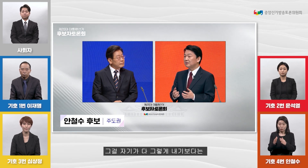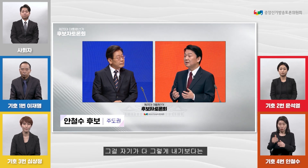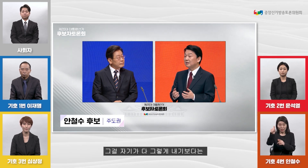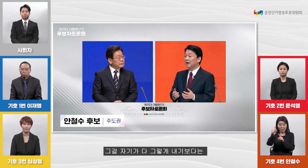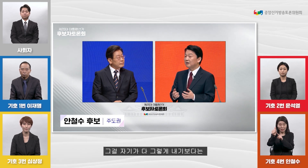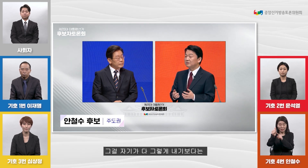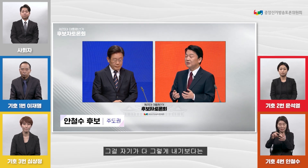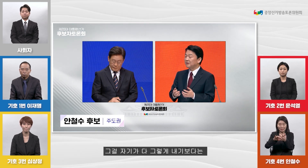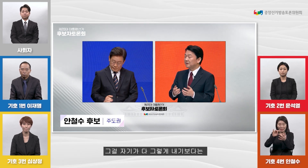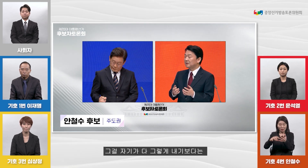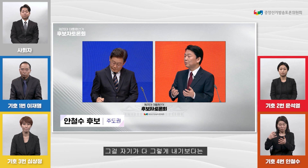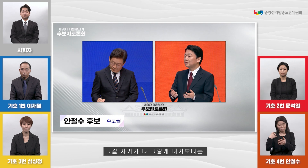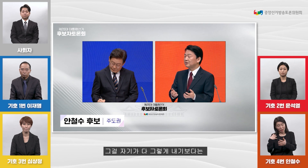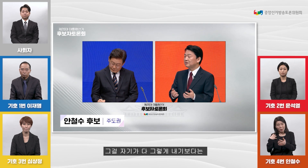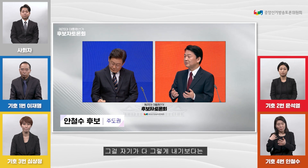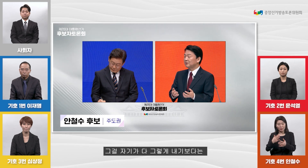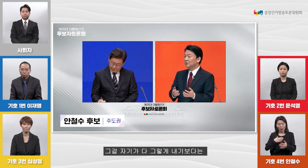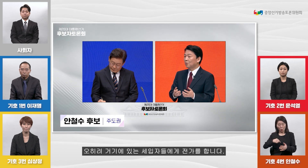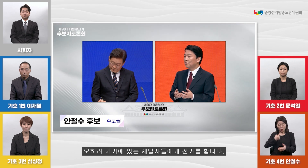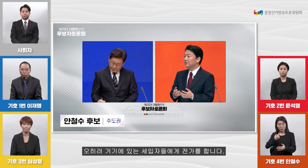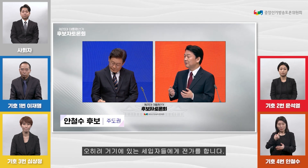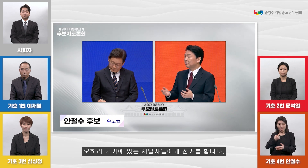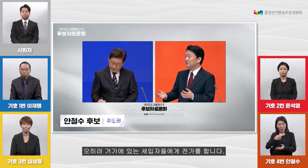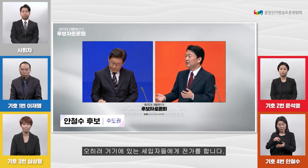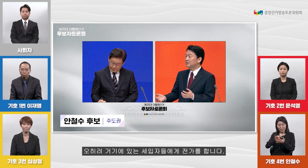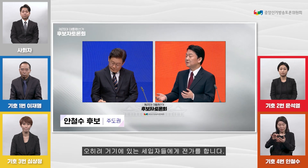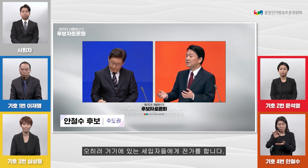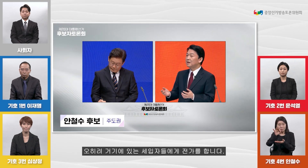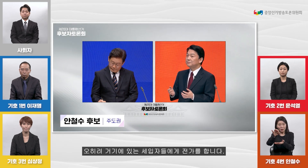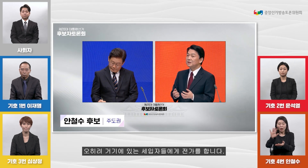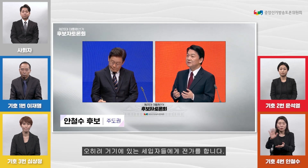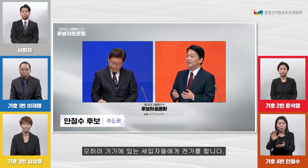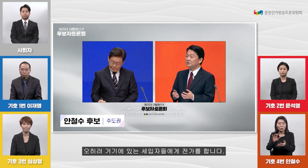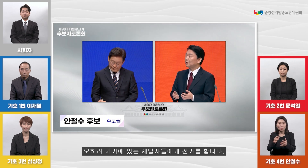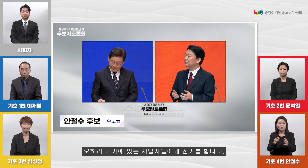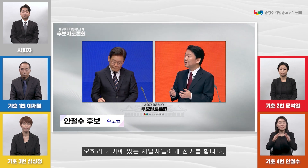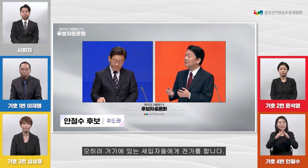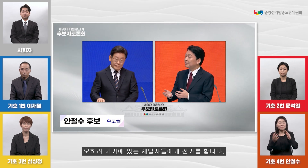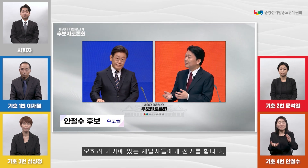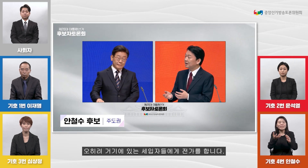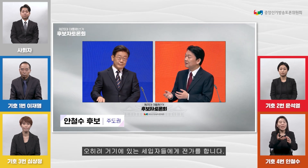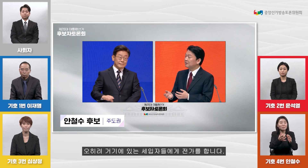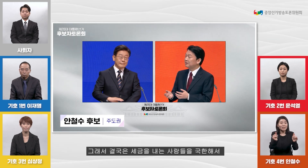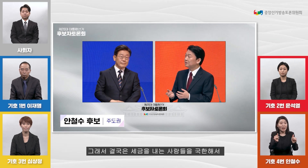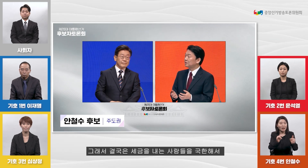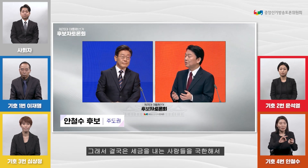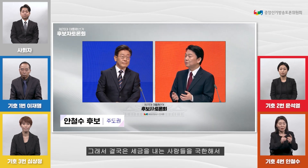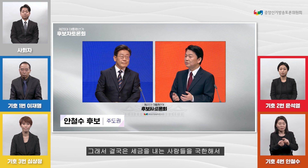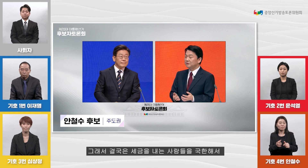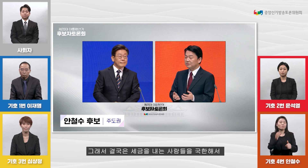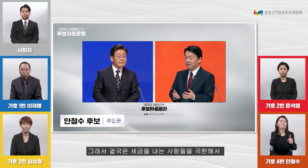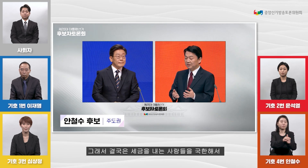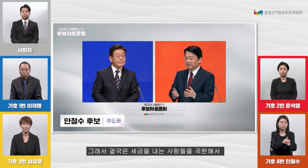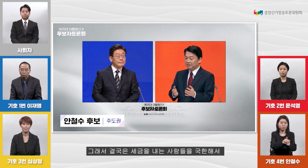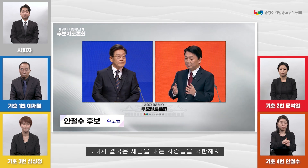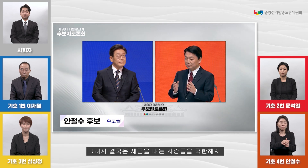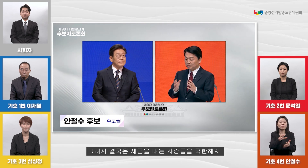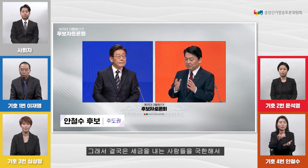그걸 자기가 다 그렇게 내기보다는 오히려 거기에 있는 세입자들에게 전가를 합니다. 그래서